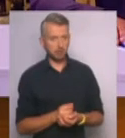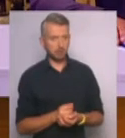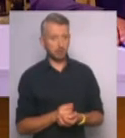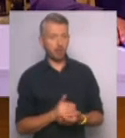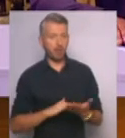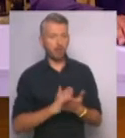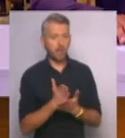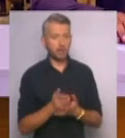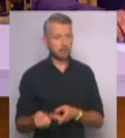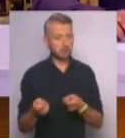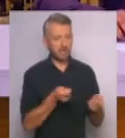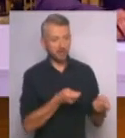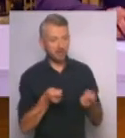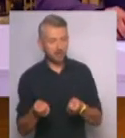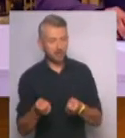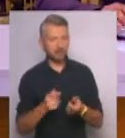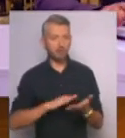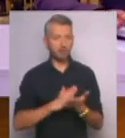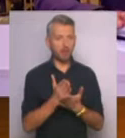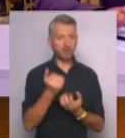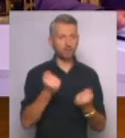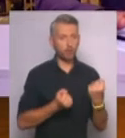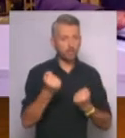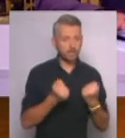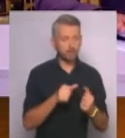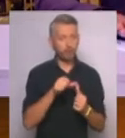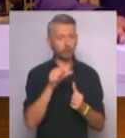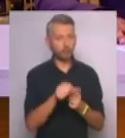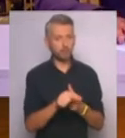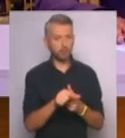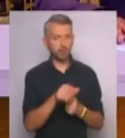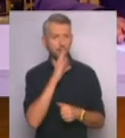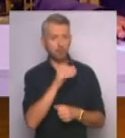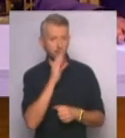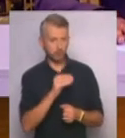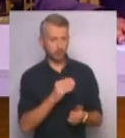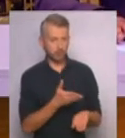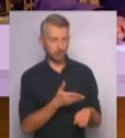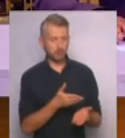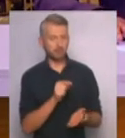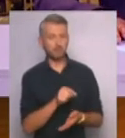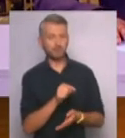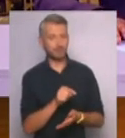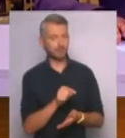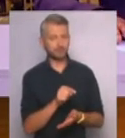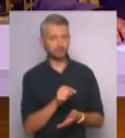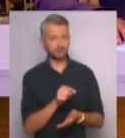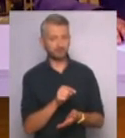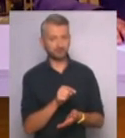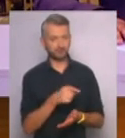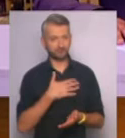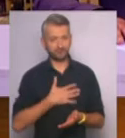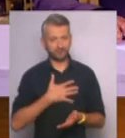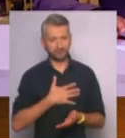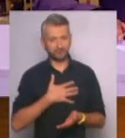якість перевезення, да, якість водіїв, особливо в перевізниках приватних, вона досить на